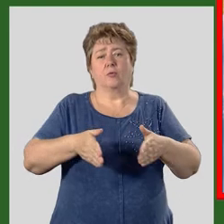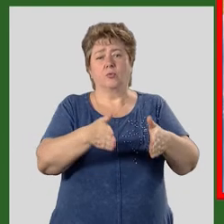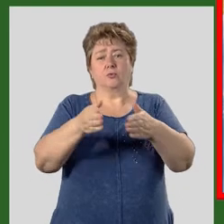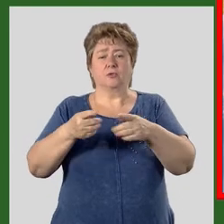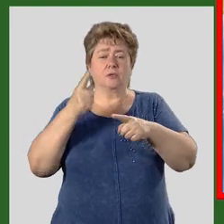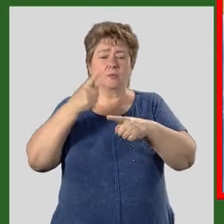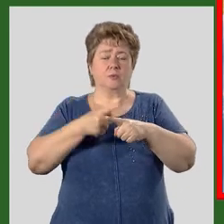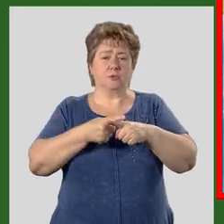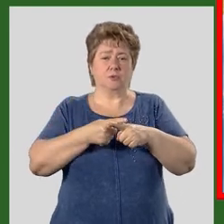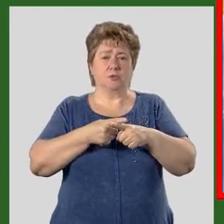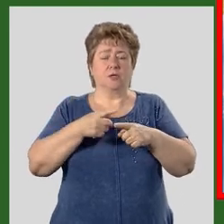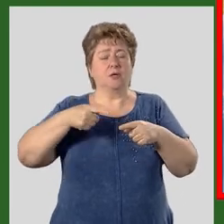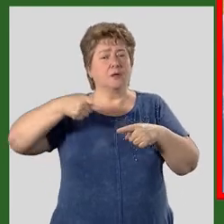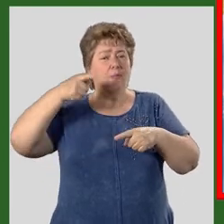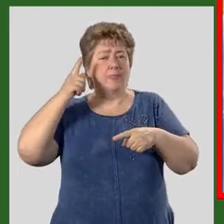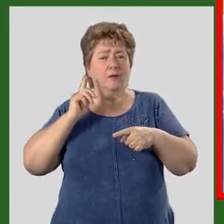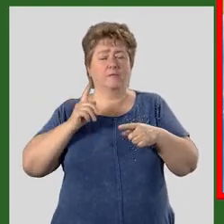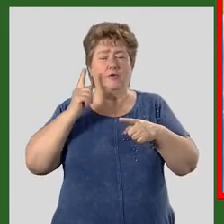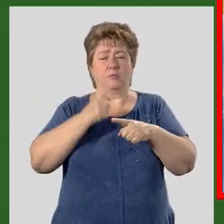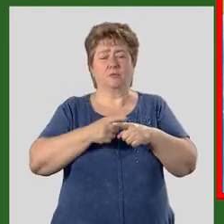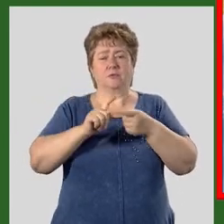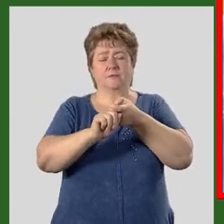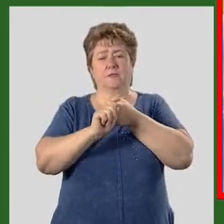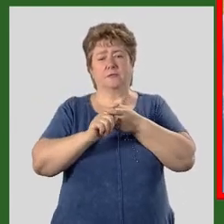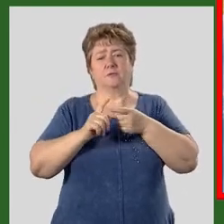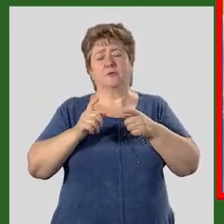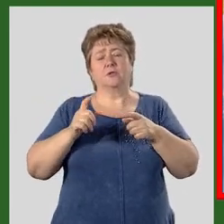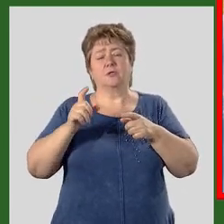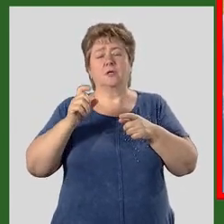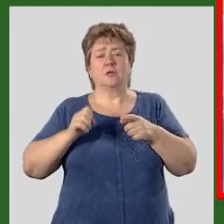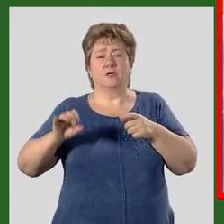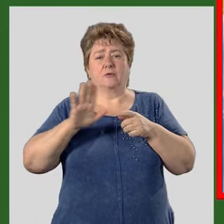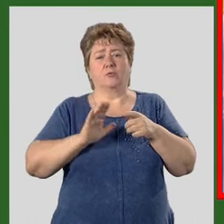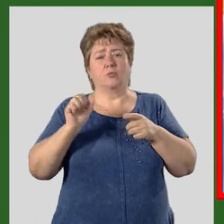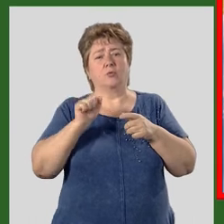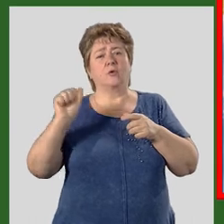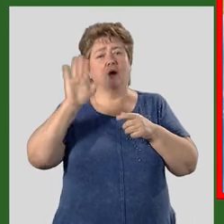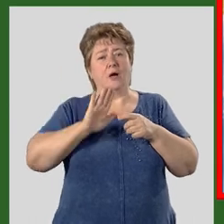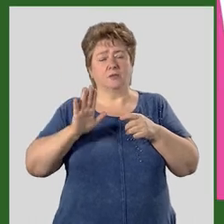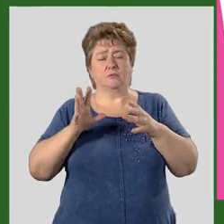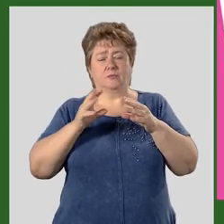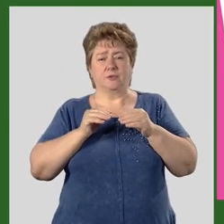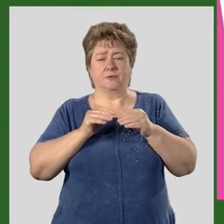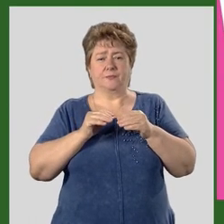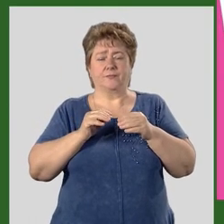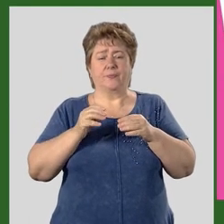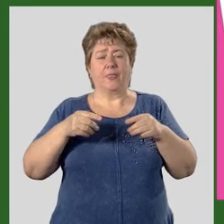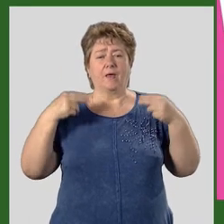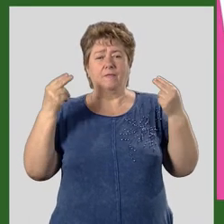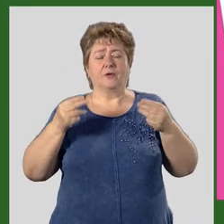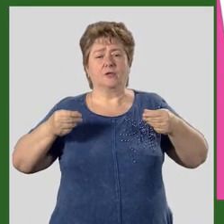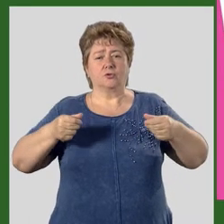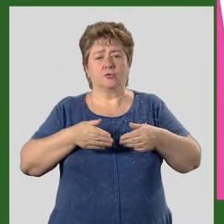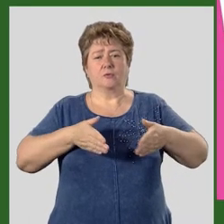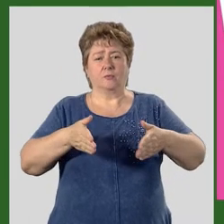месте пересечения древних путей, связывающих Европу с Азией. Великий